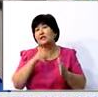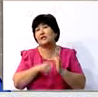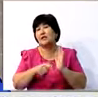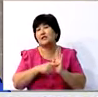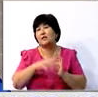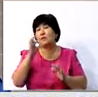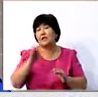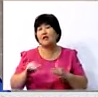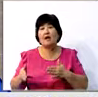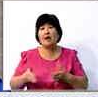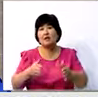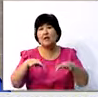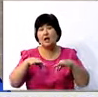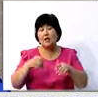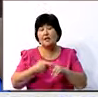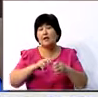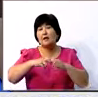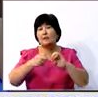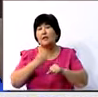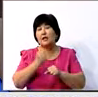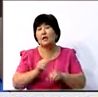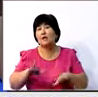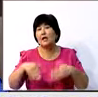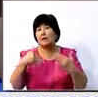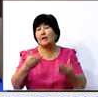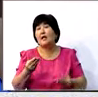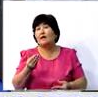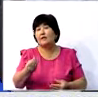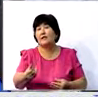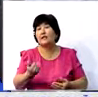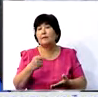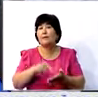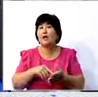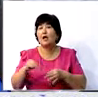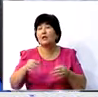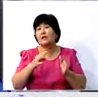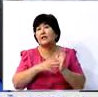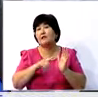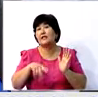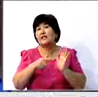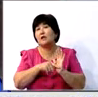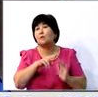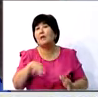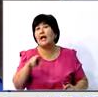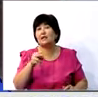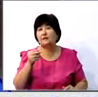67% автодорог. В целях решения проблемы разработан и представлен на финансирование проект стоимостью 9,7 миллиарда тенге.